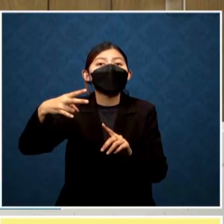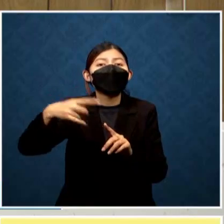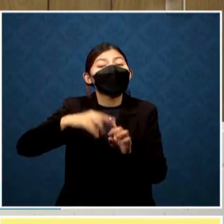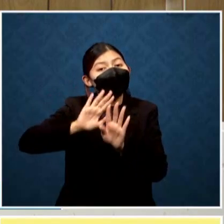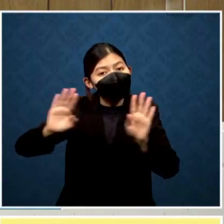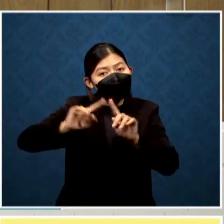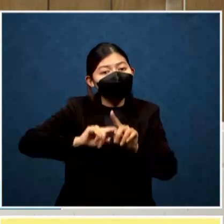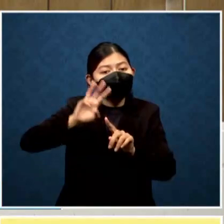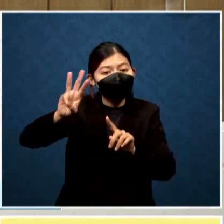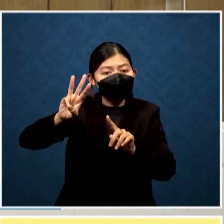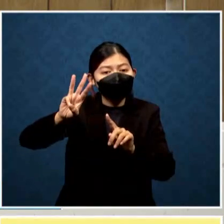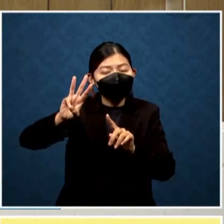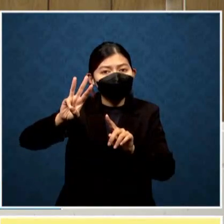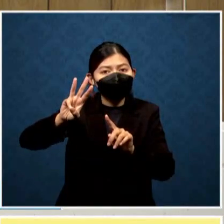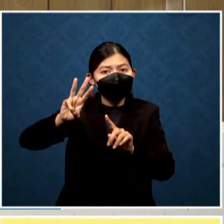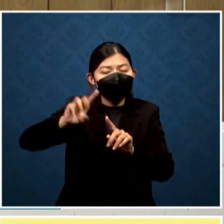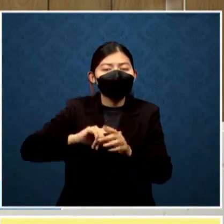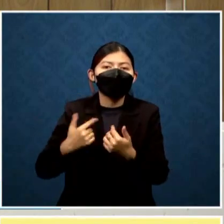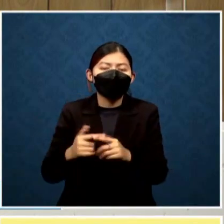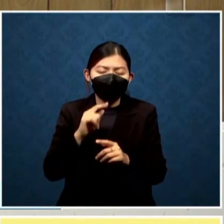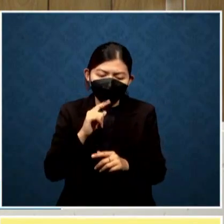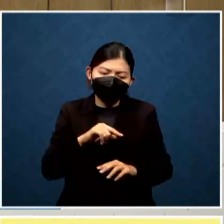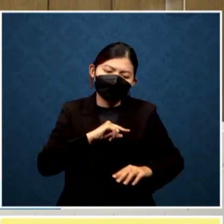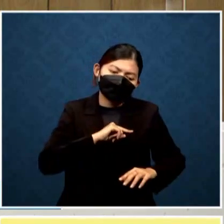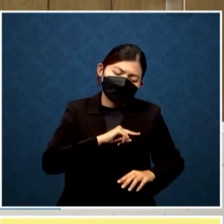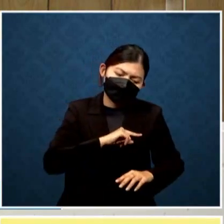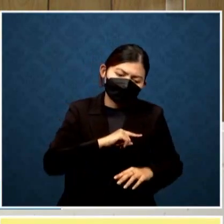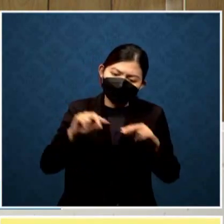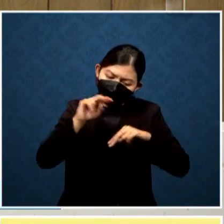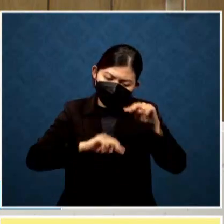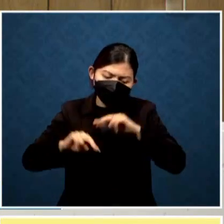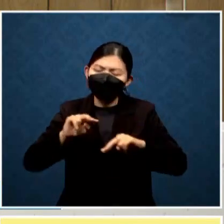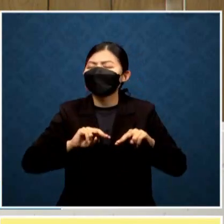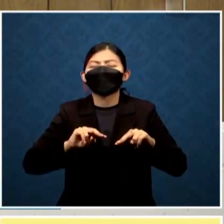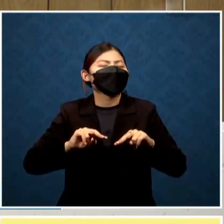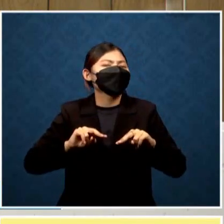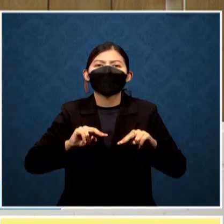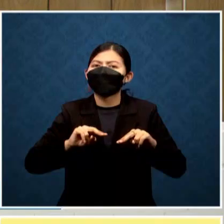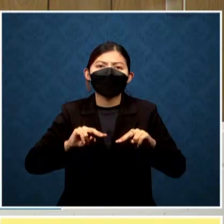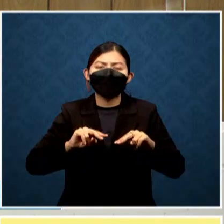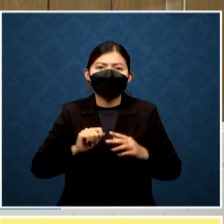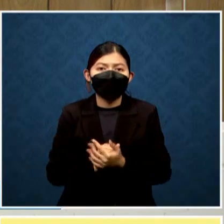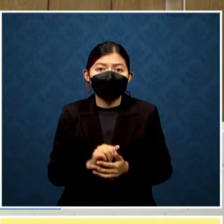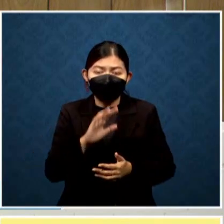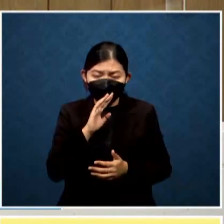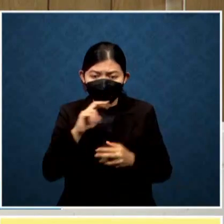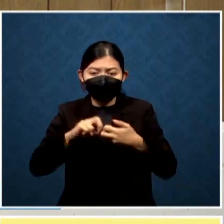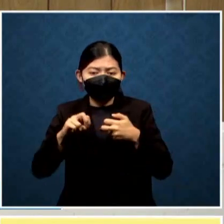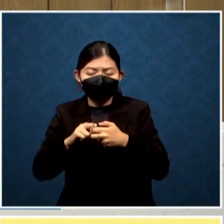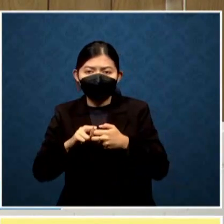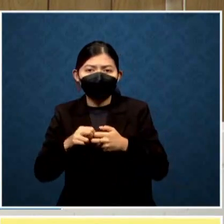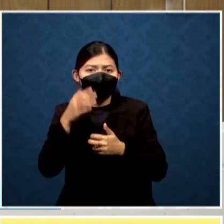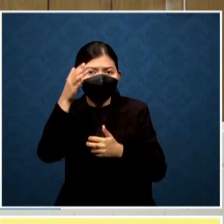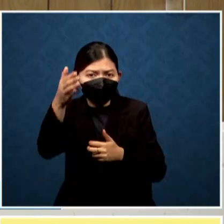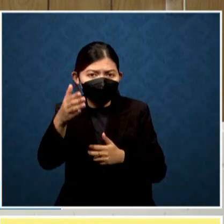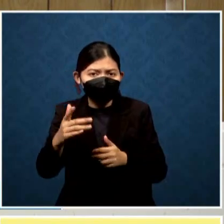นาแต่ความไม่ชอบนี้ไม่พ้นนะครับก็ต้องถ้าจะไม่ให้เกิดอีกเนี่ยเนื่องจากเขาถือกฎหม